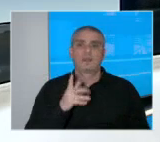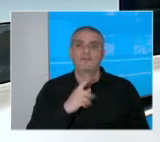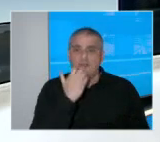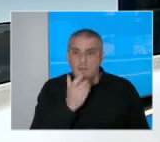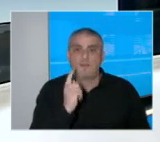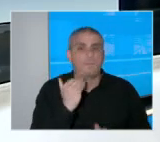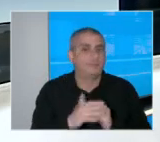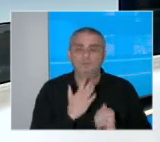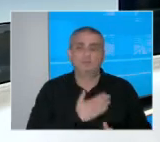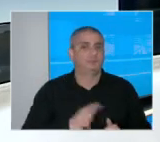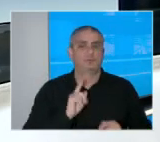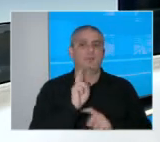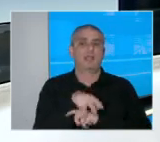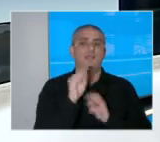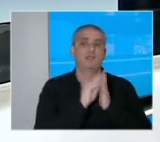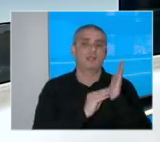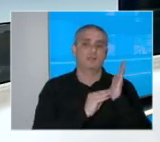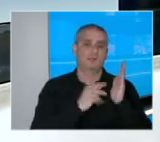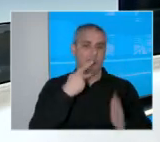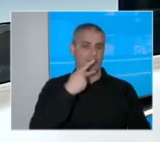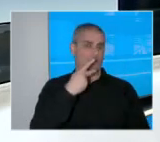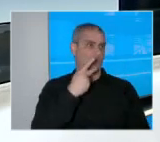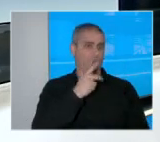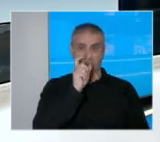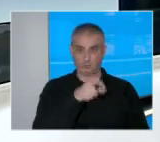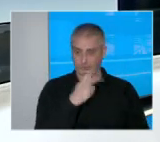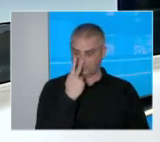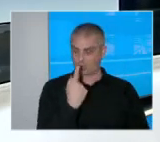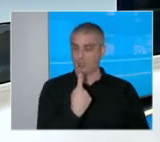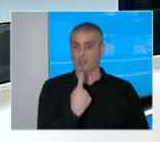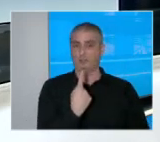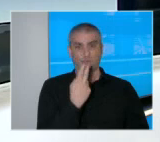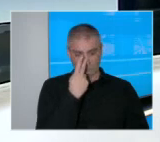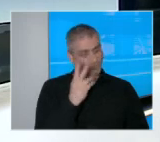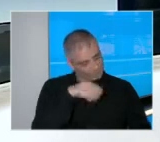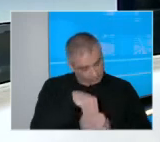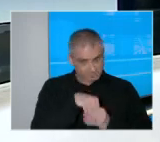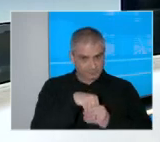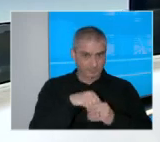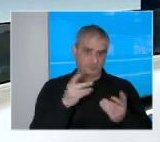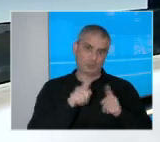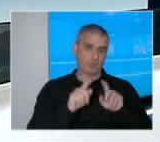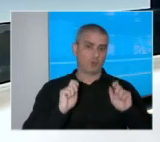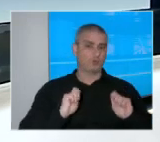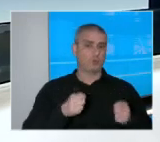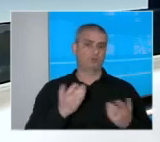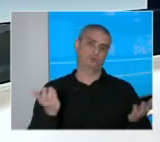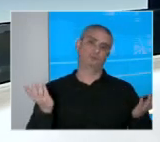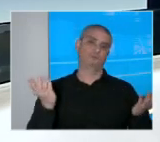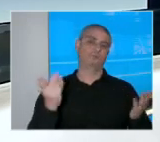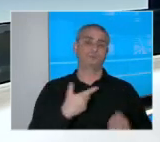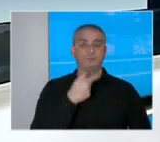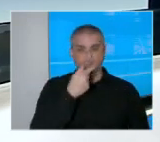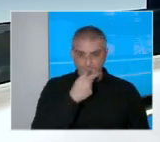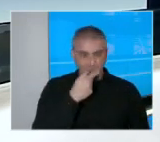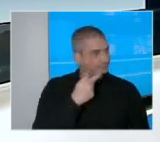הסתפקו. אבל בסוף מה הם רצו? שמי ייכנס לרשימה? פינדרוס. האיש שרואה את עצמו ורואים אותו בחלק מהחצרות כראשו של גפני. לאלן היורש.